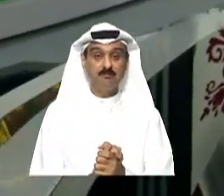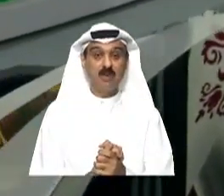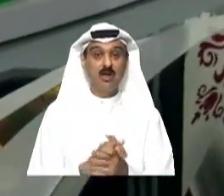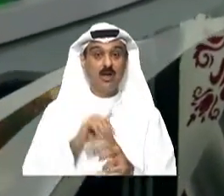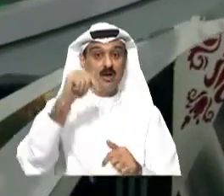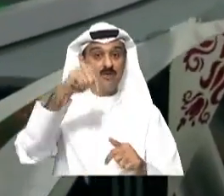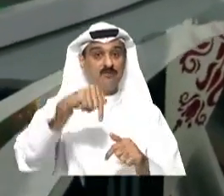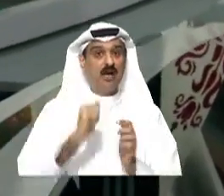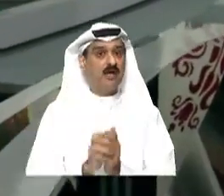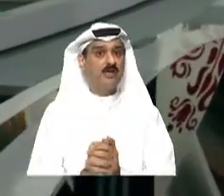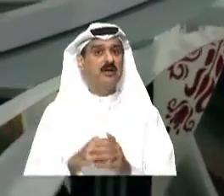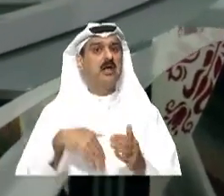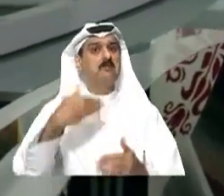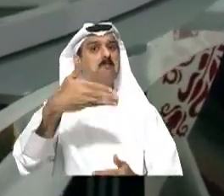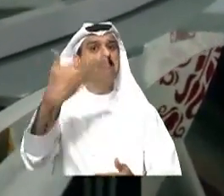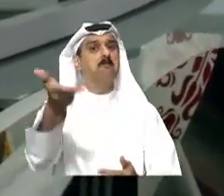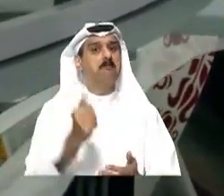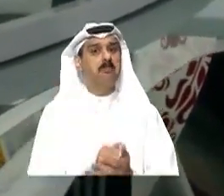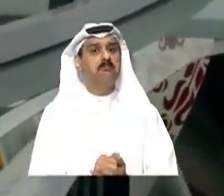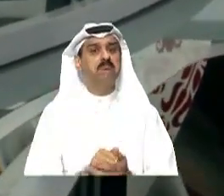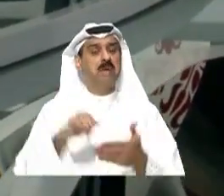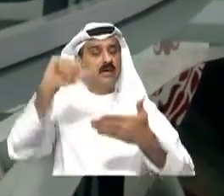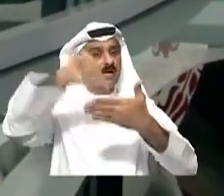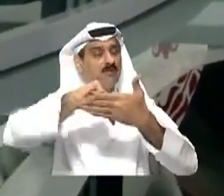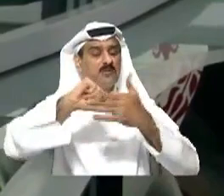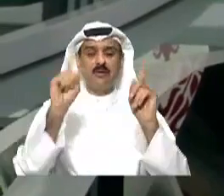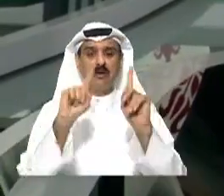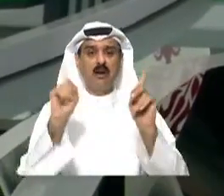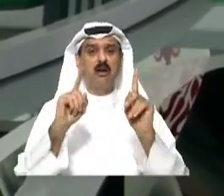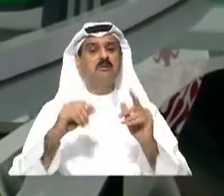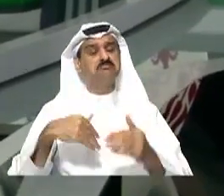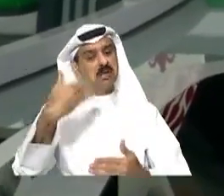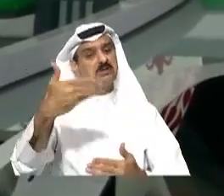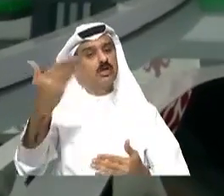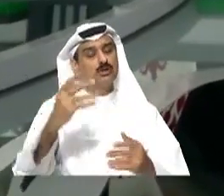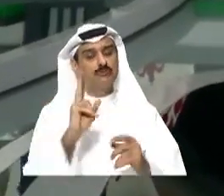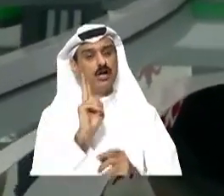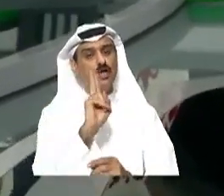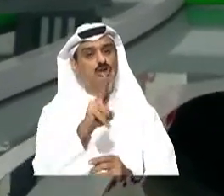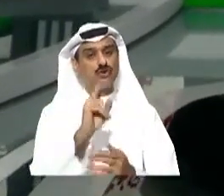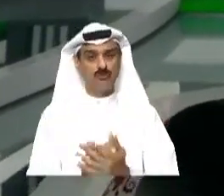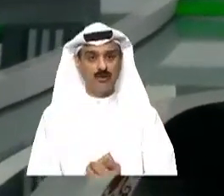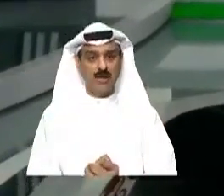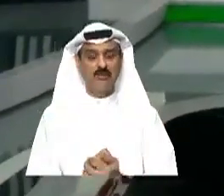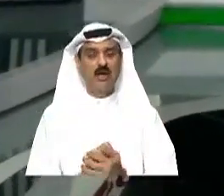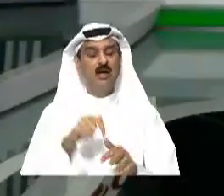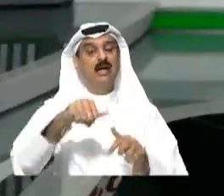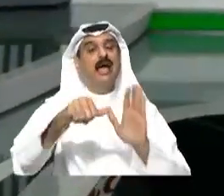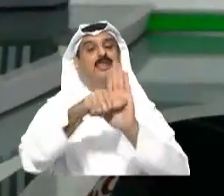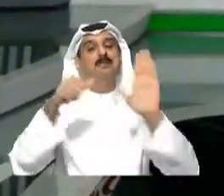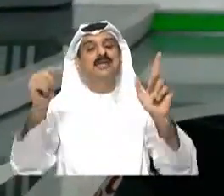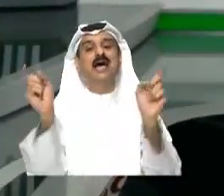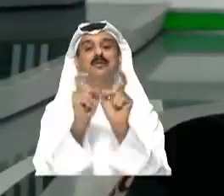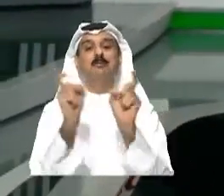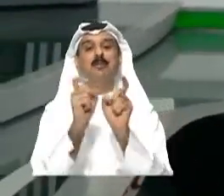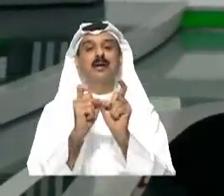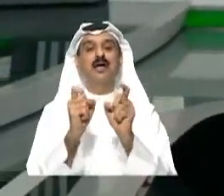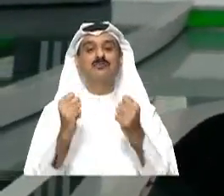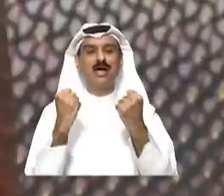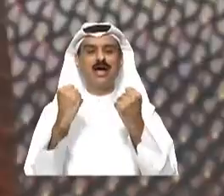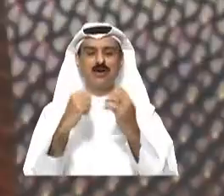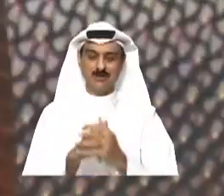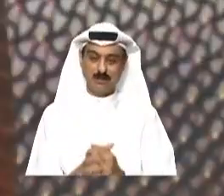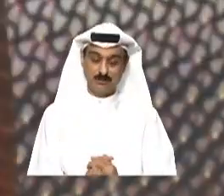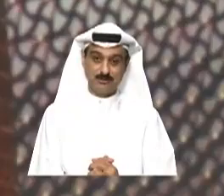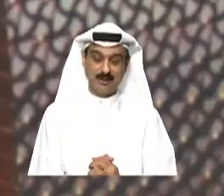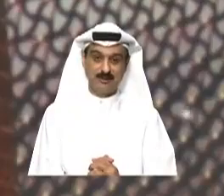البطولة ستقدم مستويات متطورة في كرة القدم صحيح. سواء مع هي في بدايتها بالتأكيد يعني. أنا شكر لك